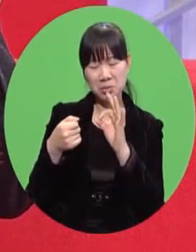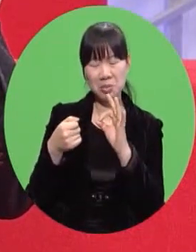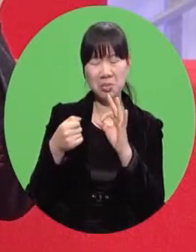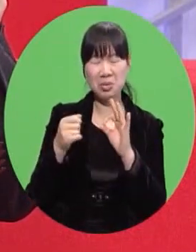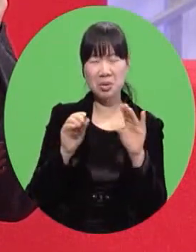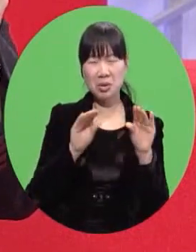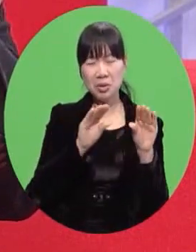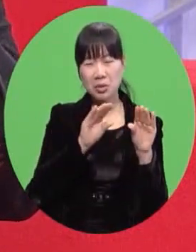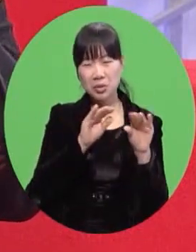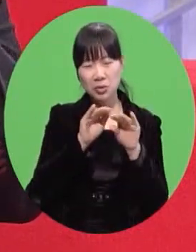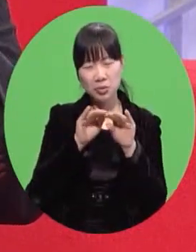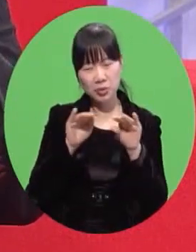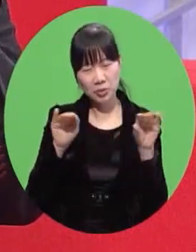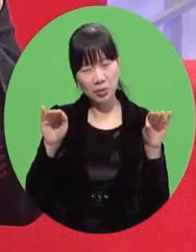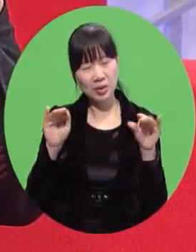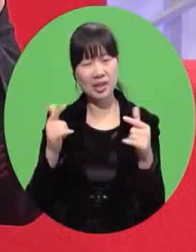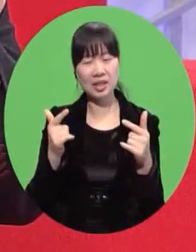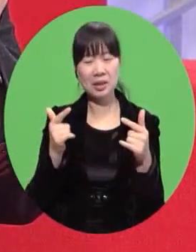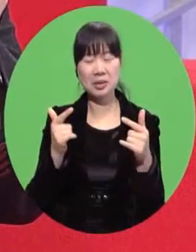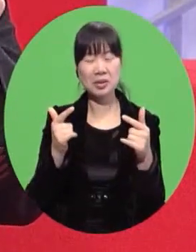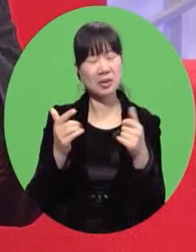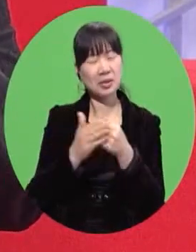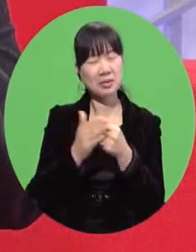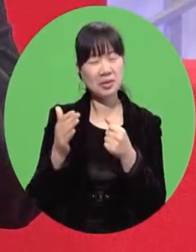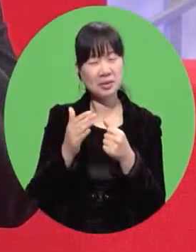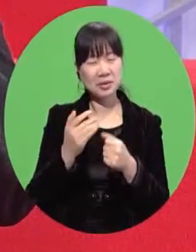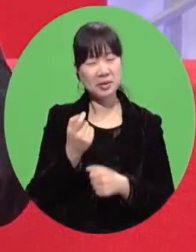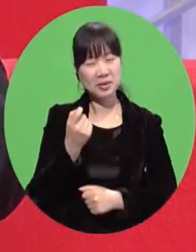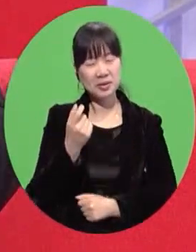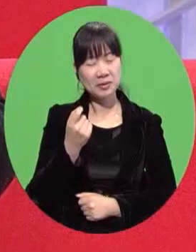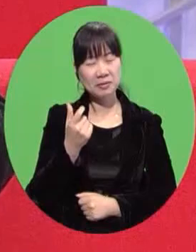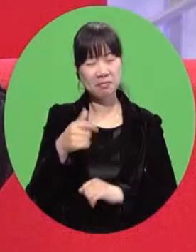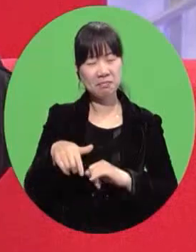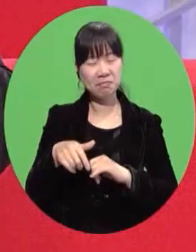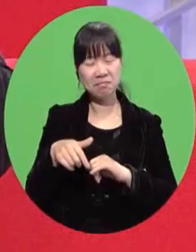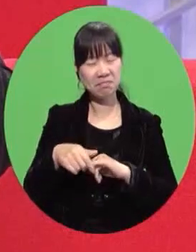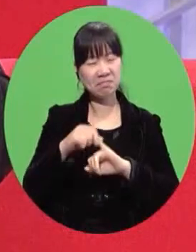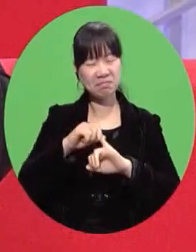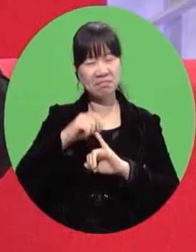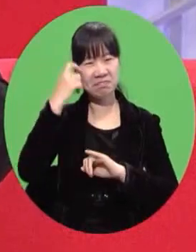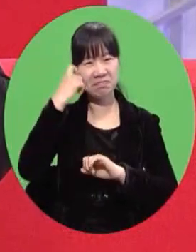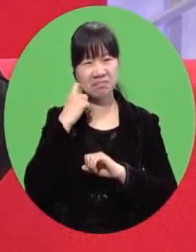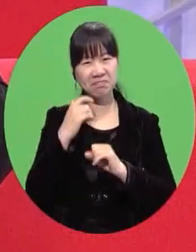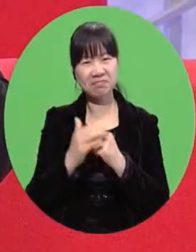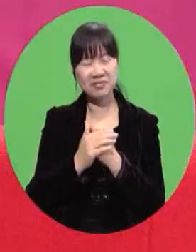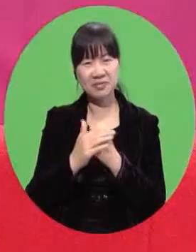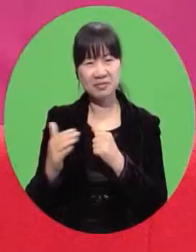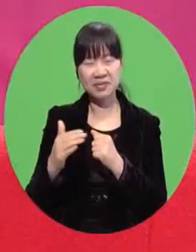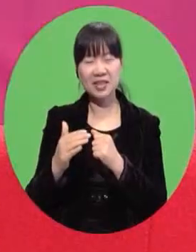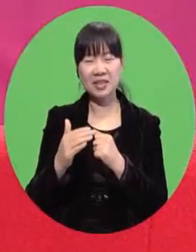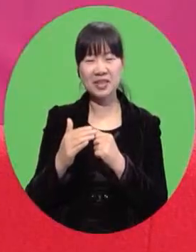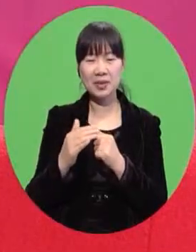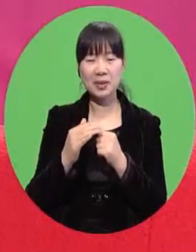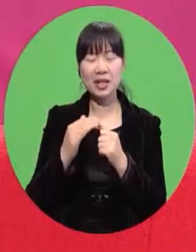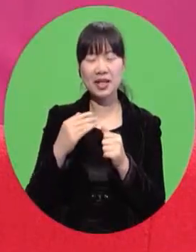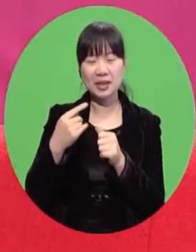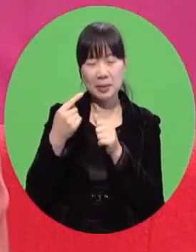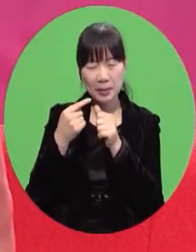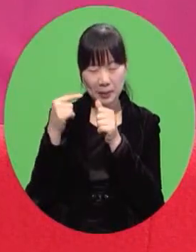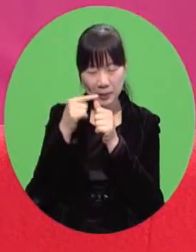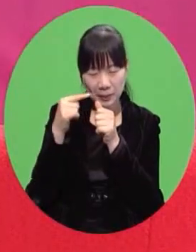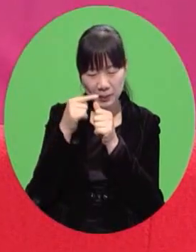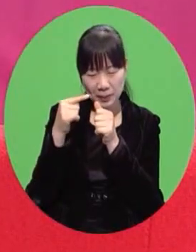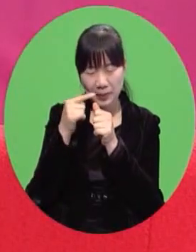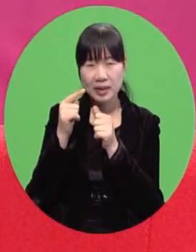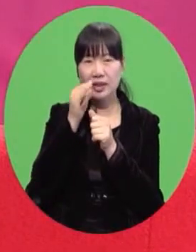균일하지가 않아요. 네. 그럼 이게 또 걸려요. 그렇죠. 갈아야죠. 네. 네. 아니, 이게 좀 이렇게, 자연스럽게 이렇게 돼야 네, 되잖아요. 만지는 네. 거죠. 그러면서